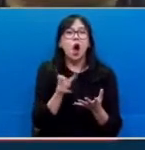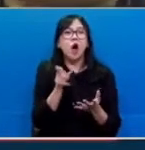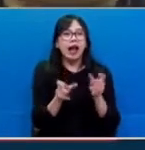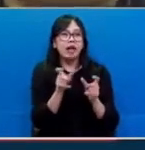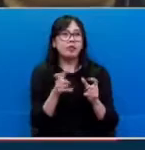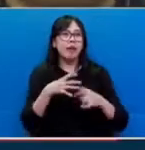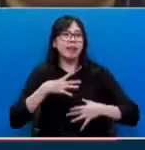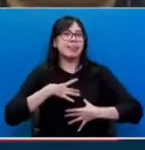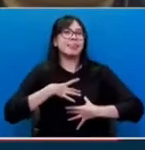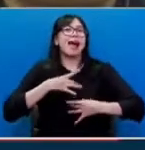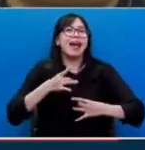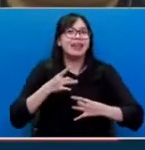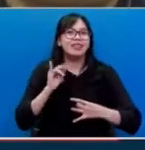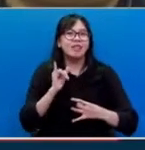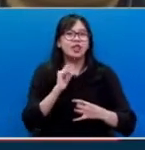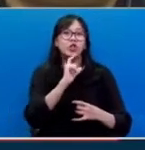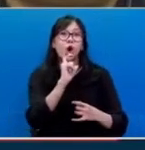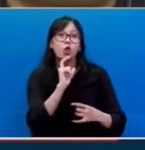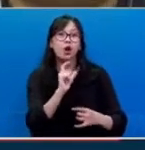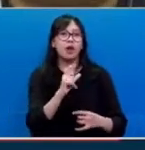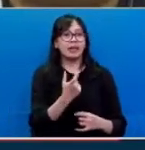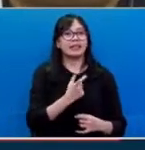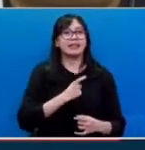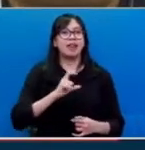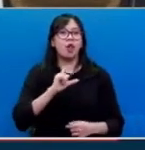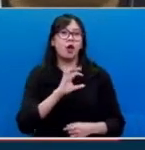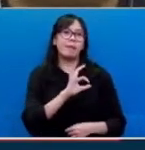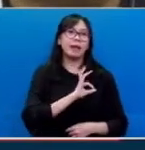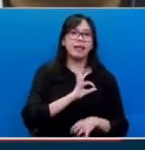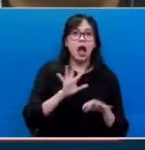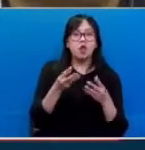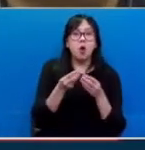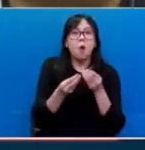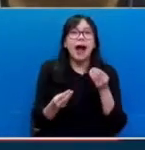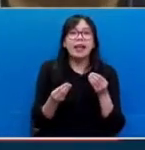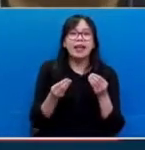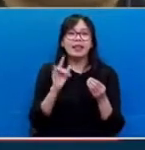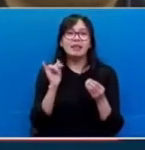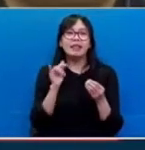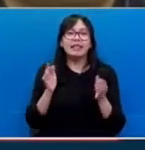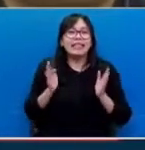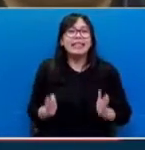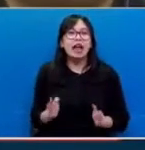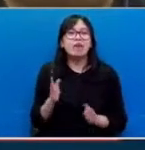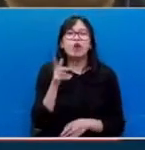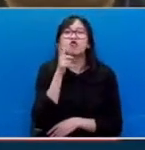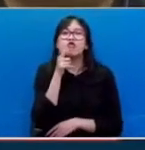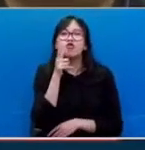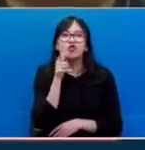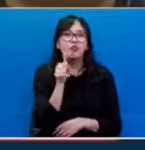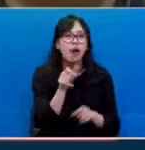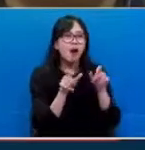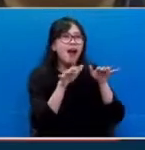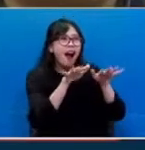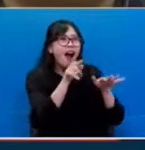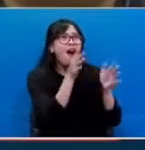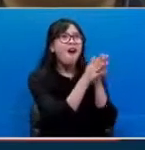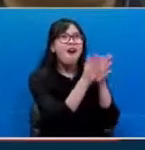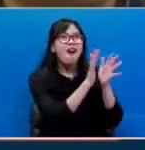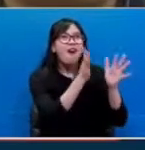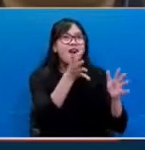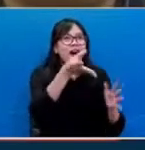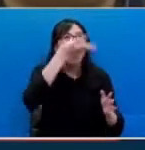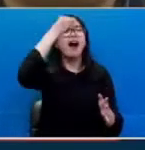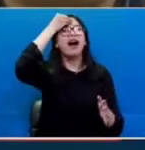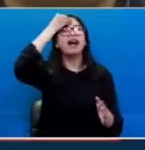lucu gitu ya yang ee apa yang membuat kemudian orang ingat gitu ya kan salah satu keberatan dari